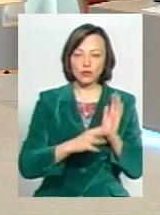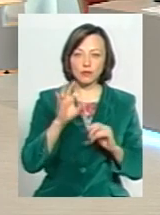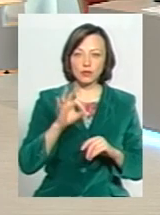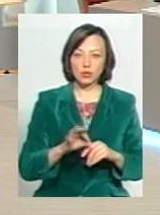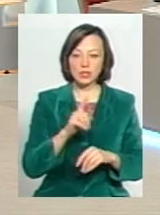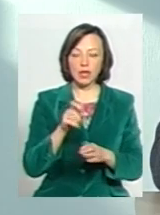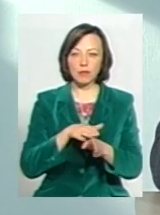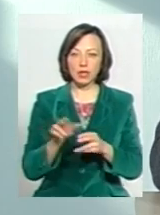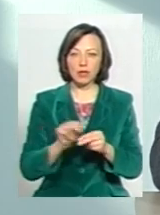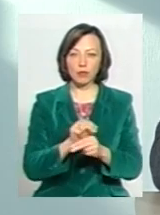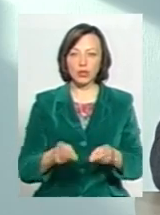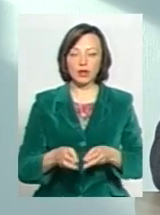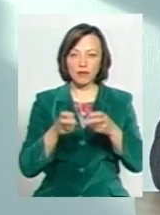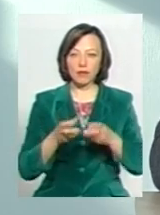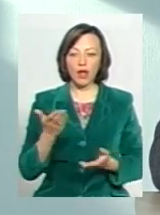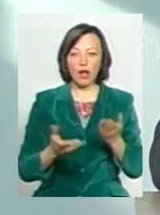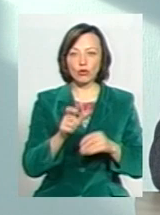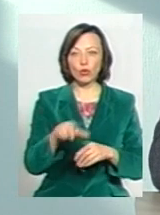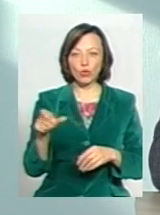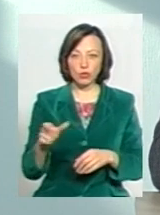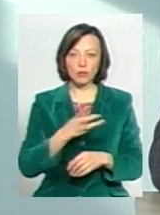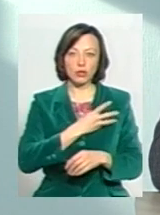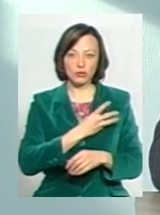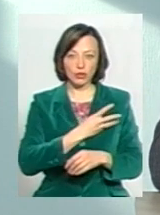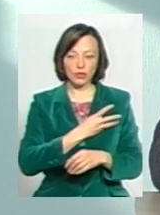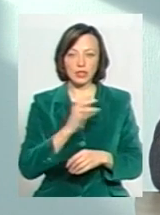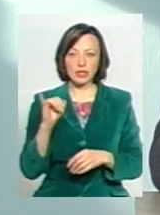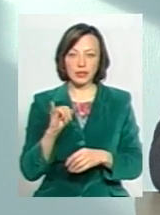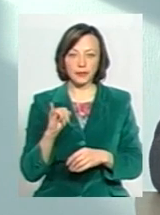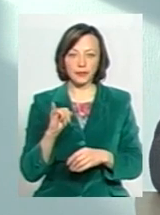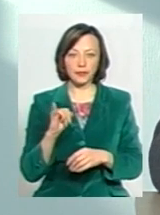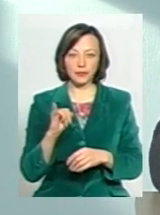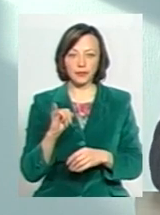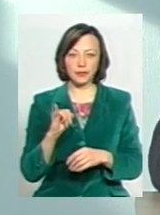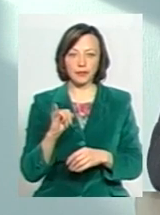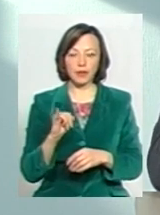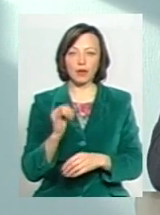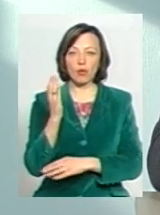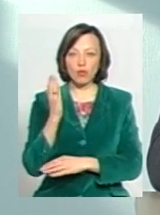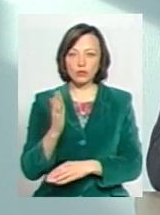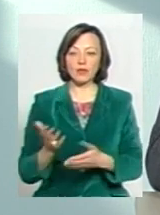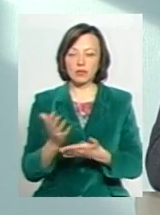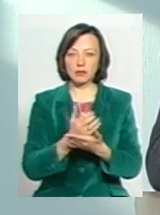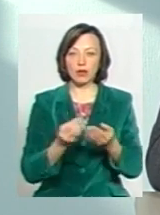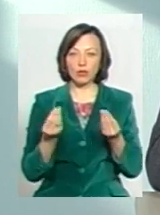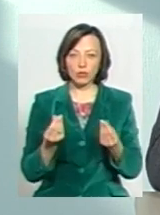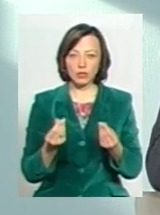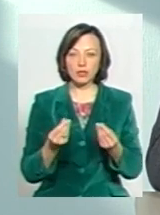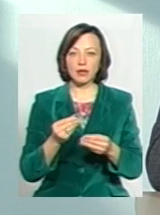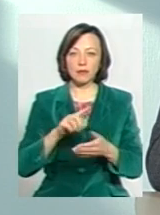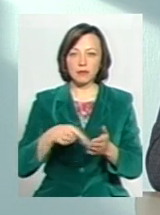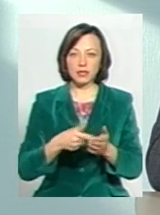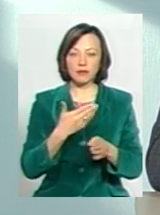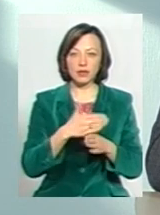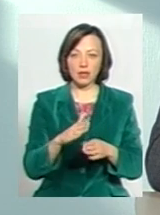90% за капітальний ремонт ліфта, якщо мешканці виявили таке бажання. І проголосували, зібрали кошти, тоді місто виділяє